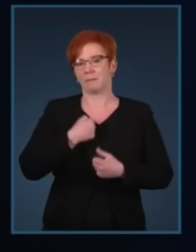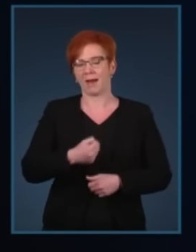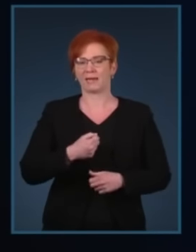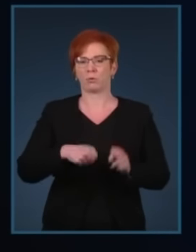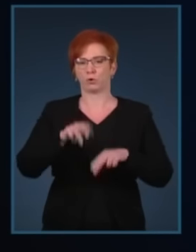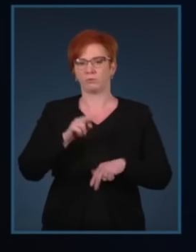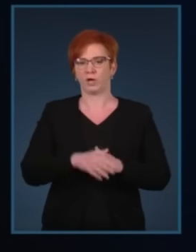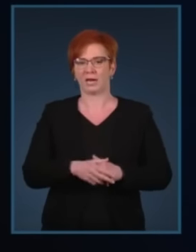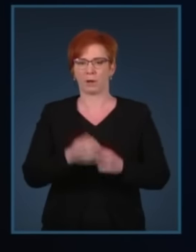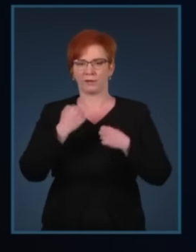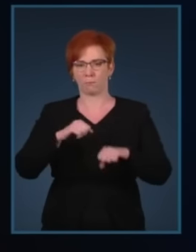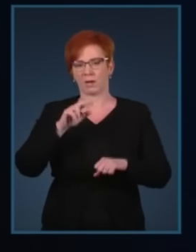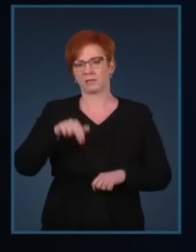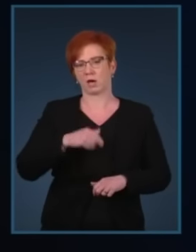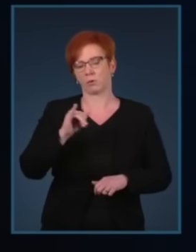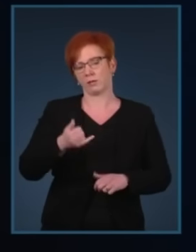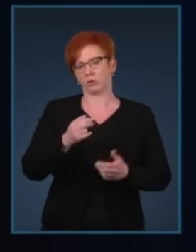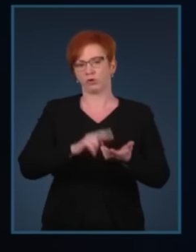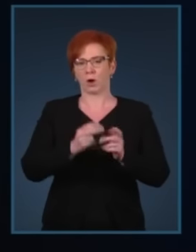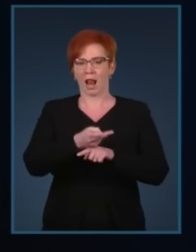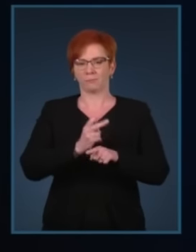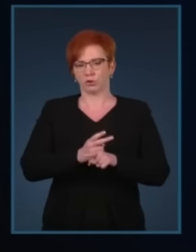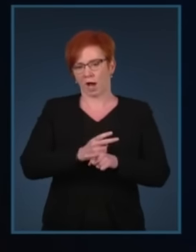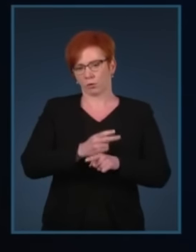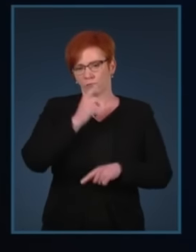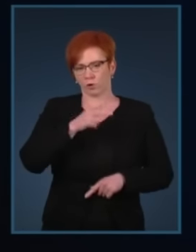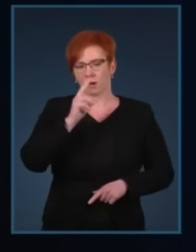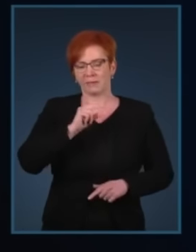többségben a demokráciáról és a jogállamiságról fognak beszélni,